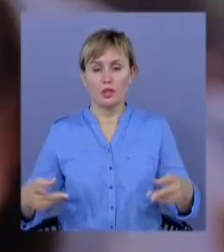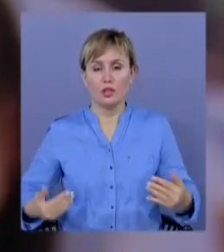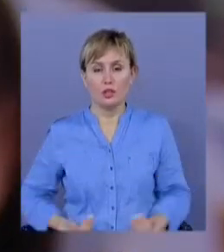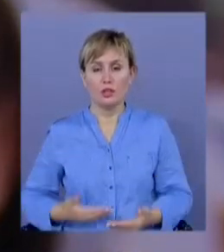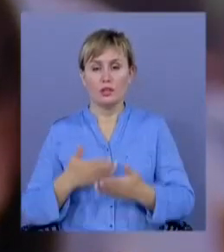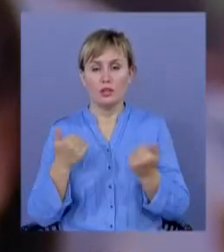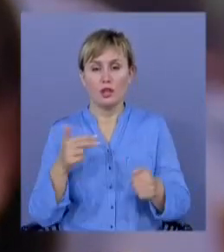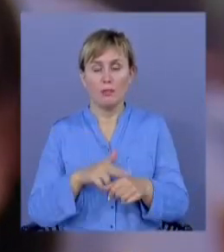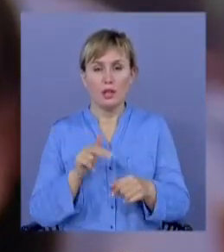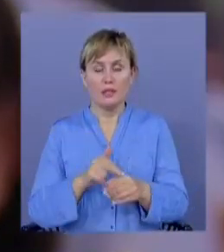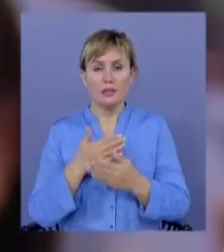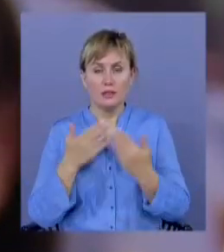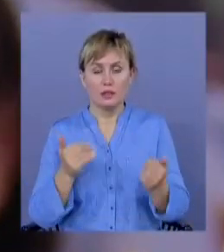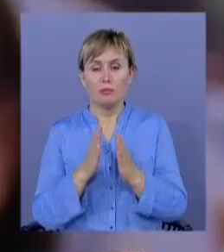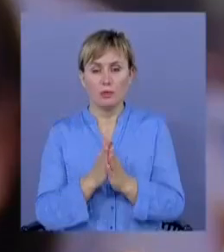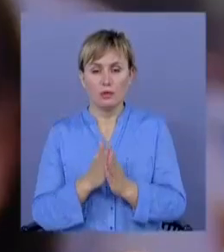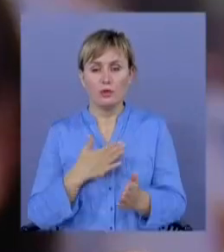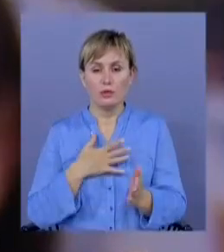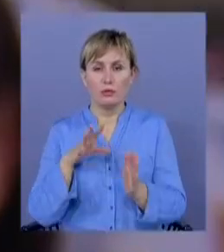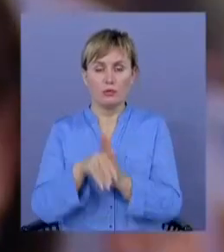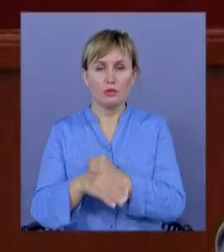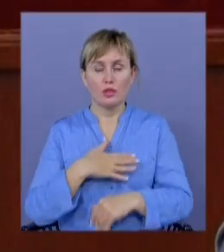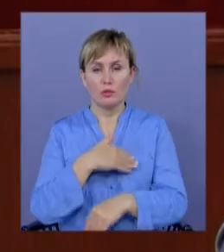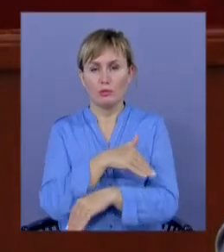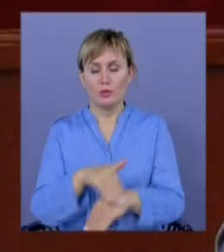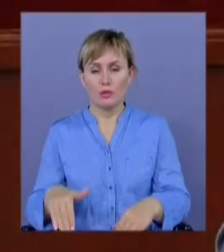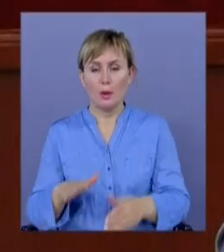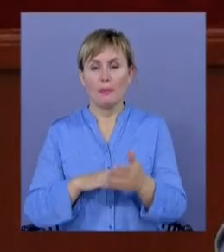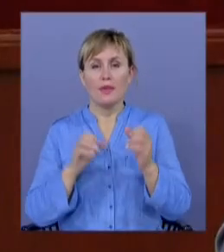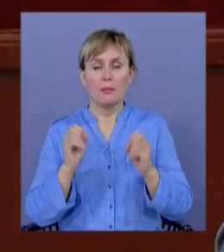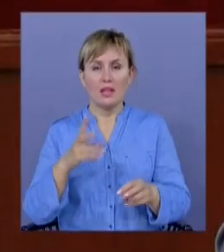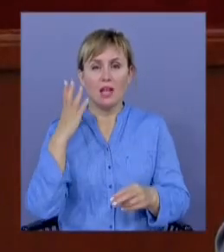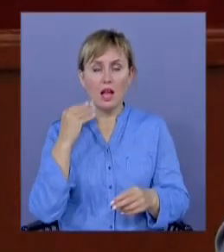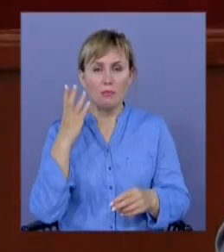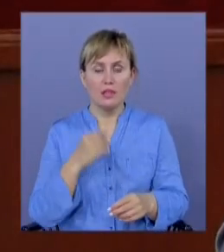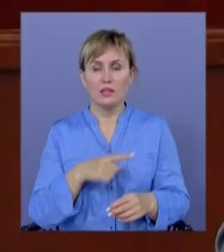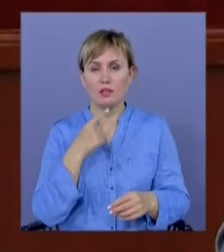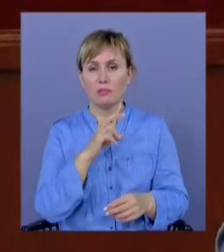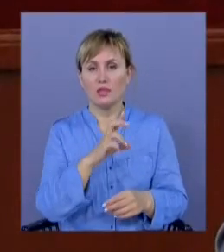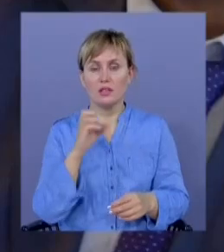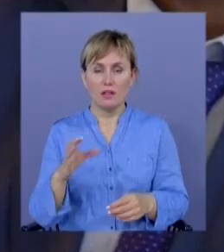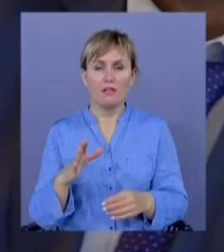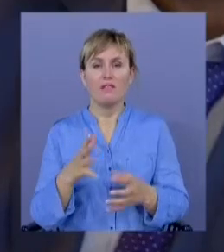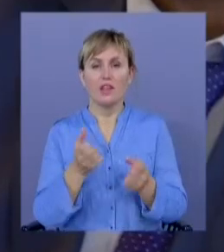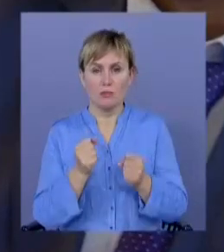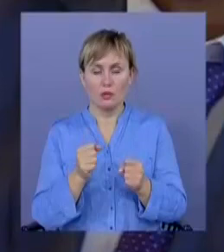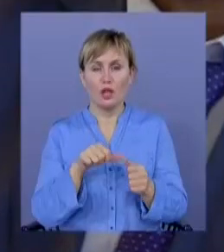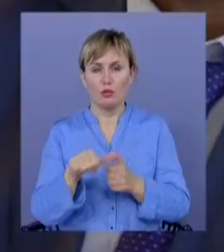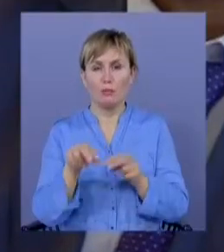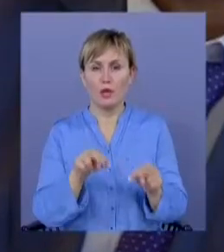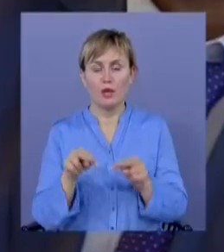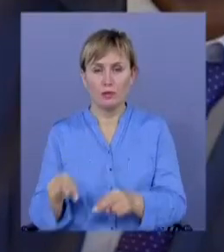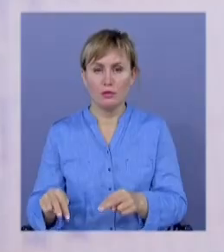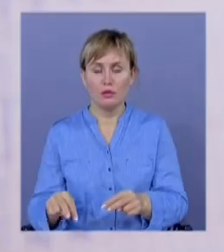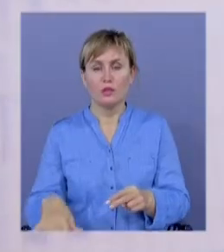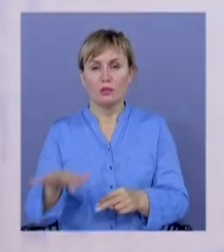нет, полицейских нет. Просим нас включить нашу улицу. Безопасность алматинцев, говорит Бахыджан Сагинтаев, возьмут под особый контроль. В